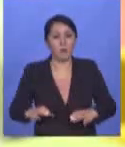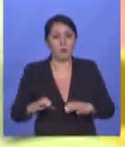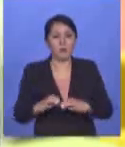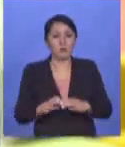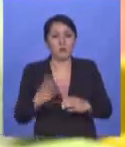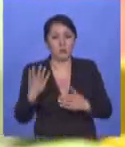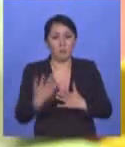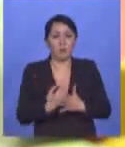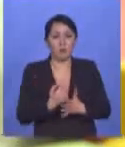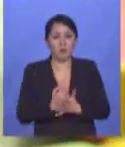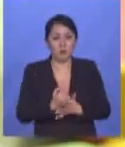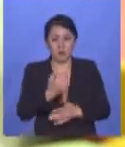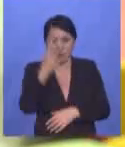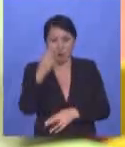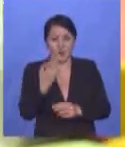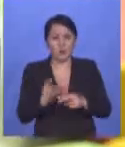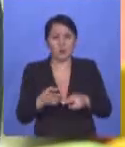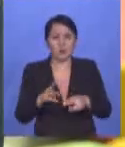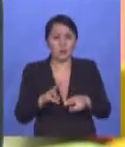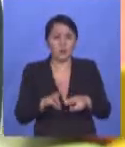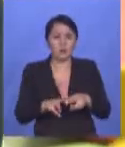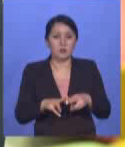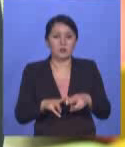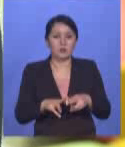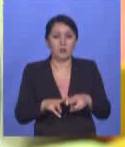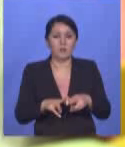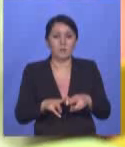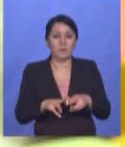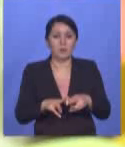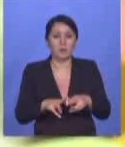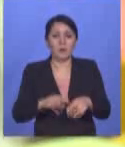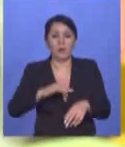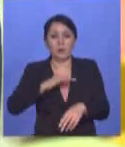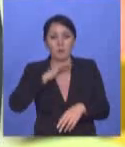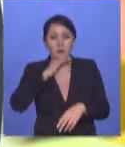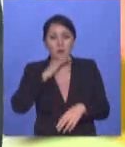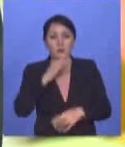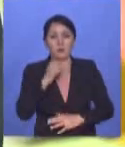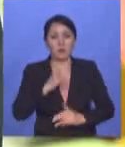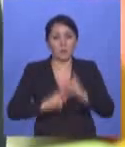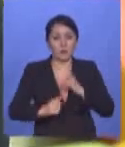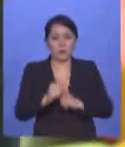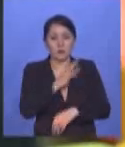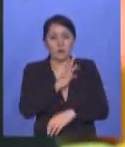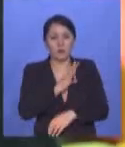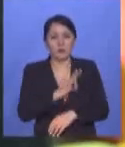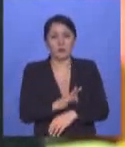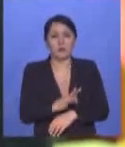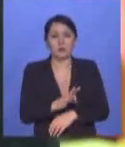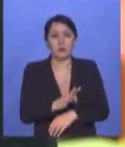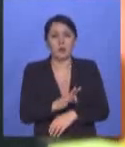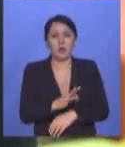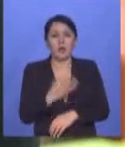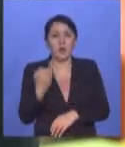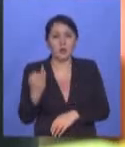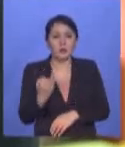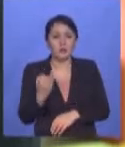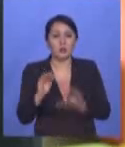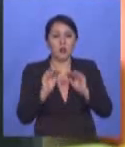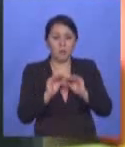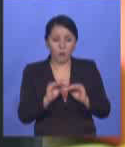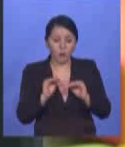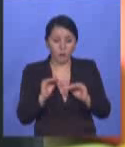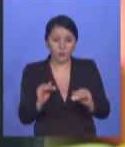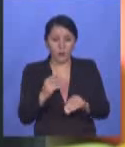алуға өте бейім. Сондықтан біз осы жағына да мән берсек, мұғалімдер осыны дұрыс пайдаланса, балалар қызығатын, көпшілік